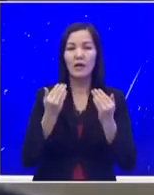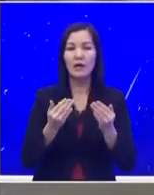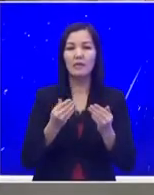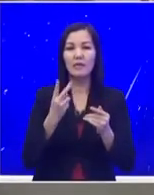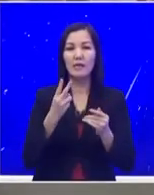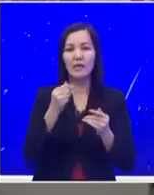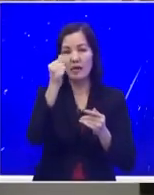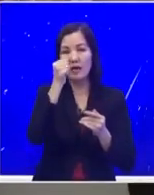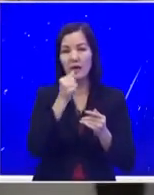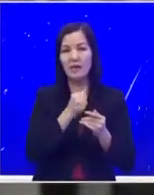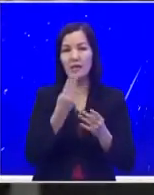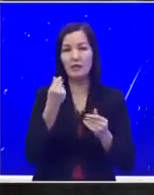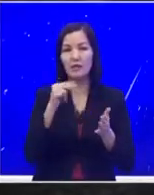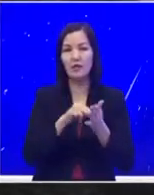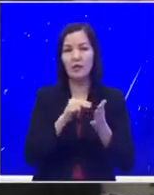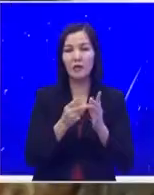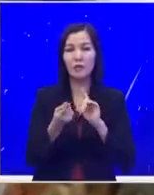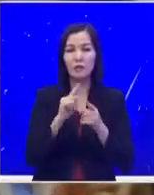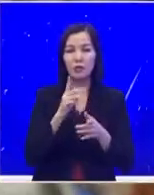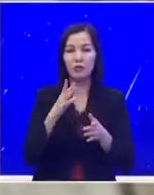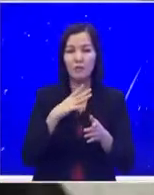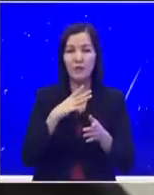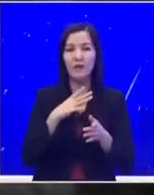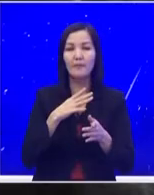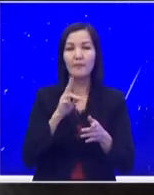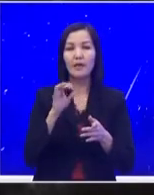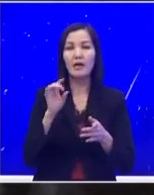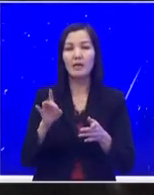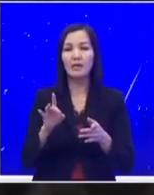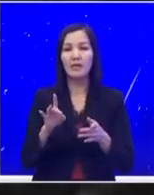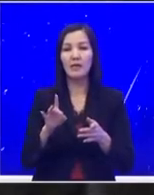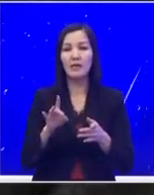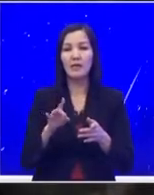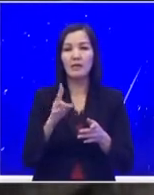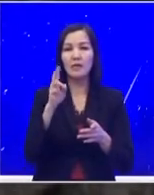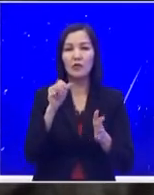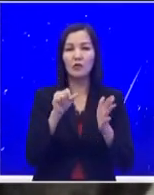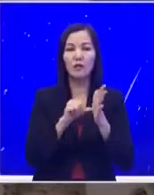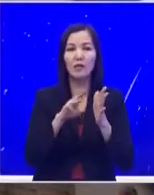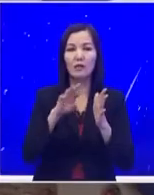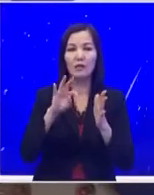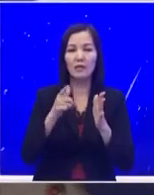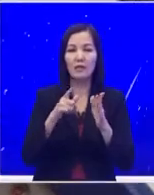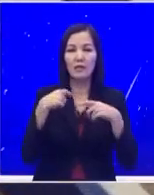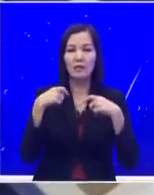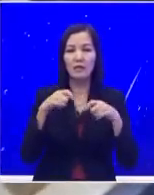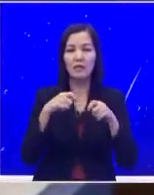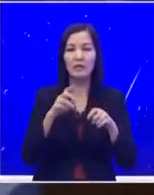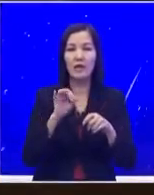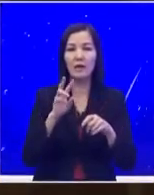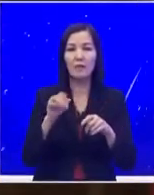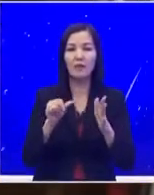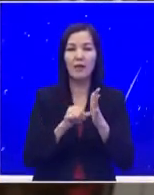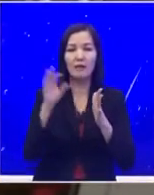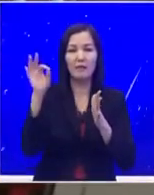соңғы 2 айда бағада біршама өзгеріс болғанын айтады. Қаңтарда құмшекер келісі 206 тенгеден тұтынса, ақпанда